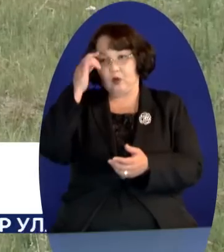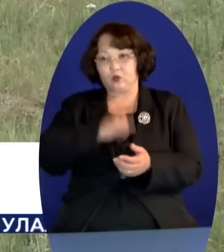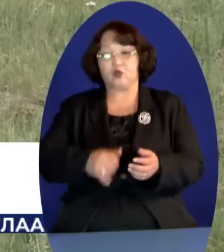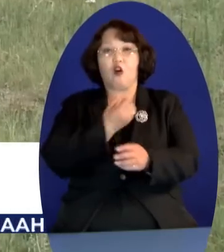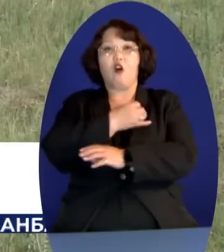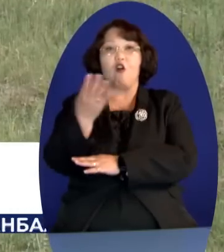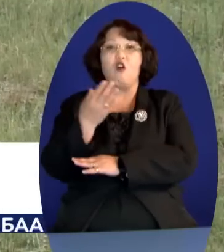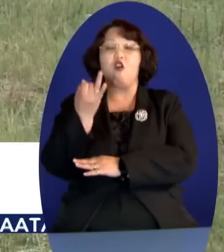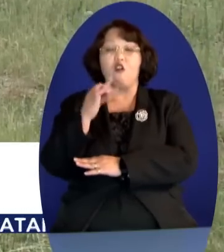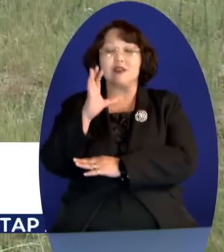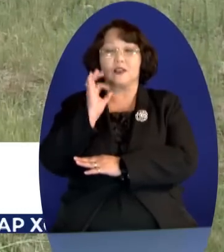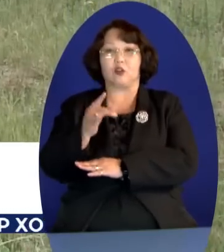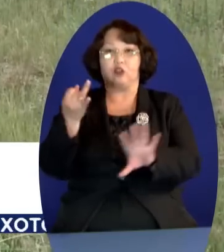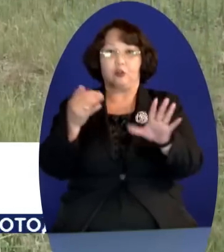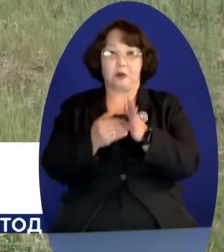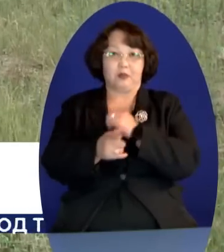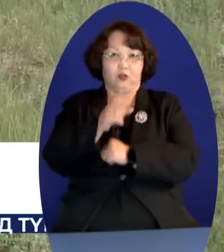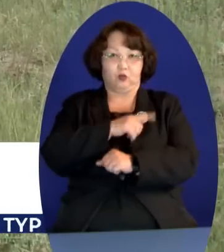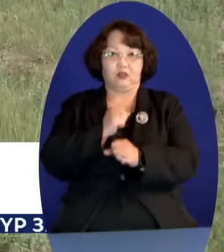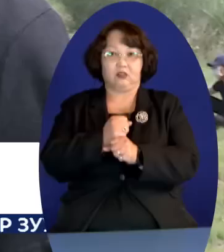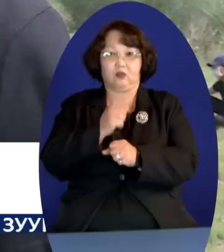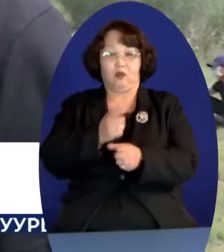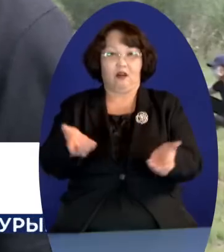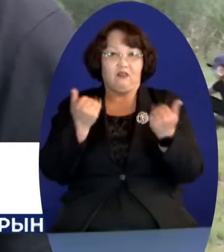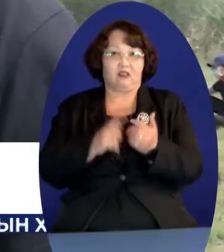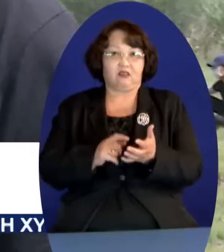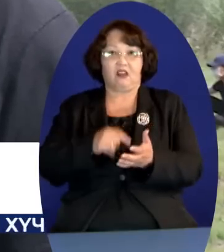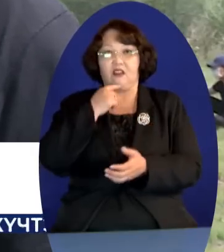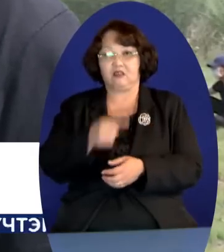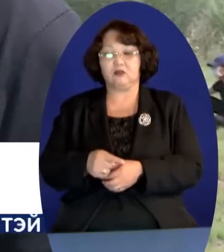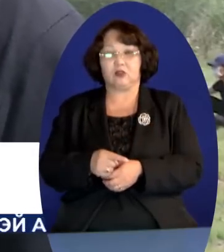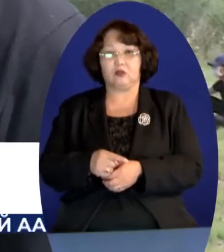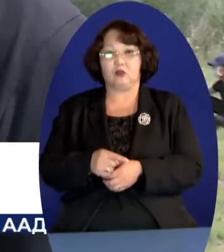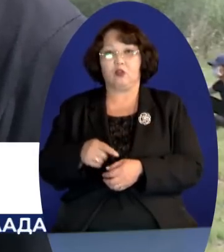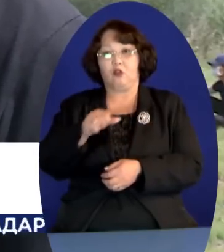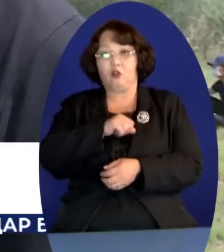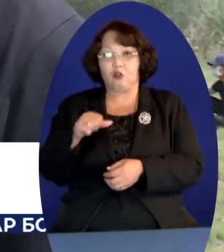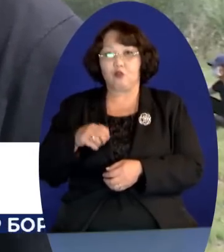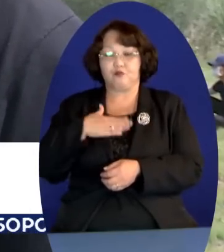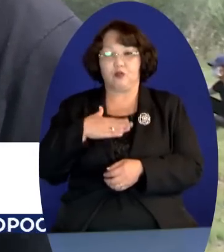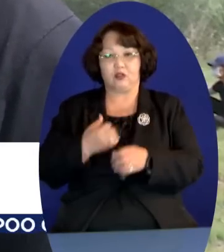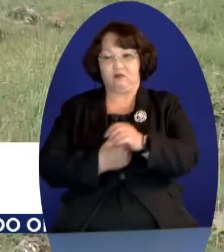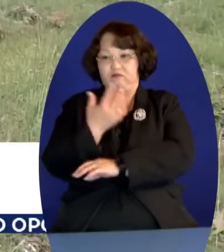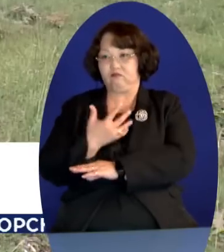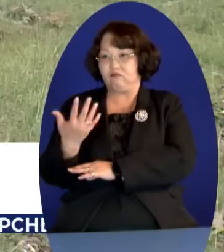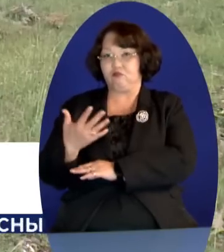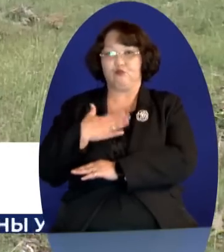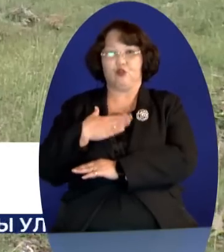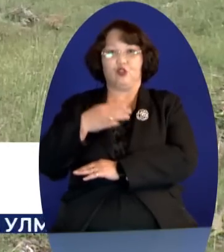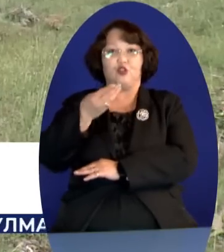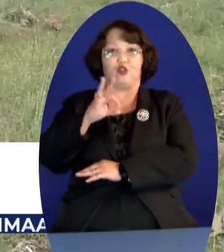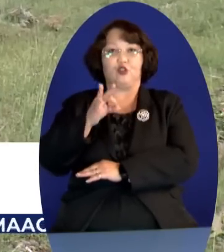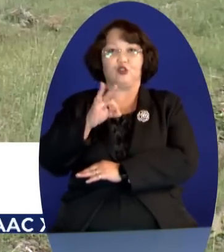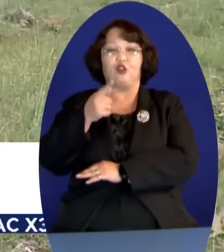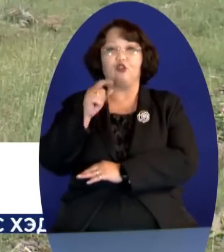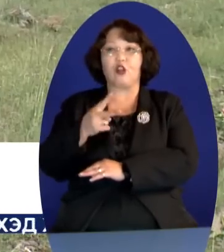гаруй мэрэгчлээ ажилтан шаардлагатай гэсэн судалгаа бий. Өөрийнхөөгаараа байгуулсан тийм төгөлтөл болё гэсэн зорилготой байна да. Өмнө нь